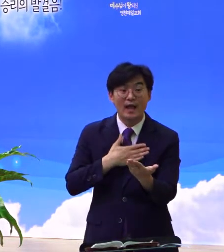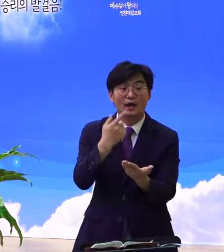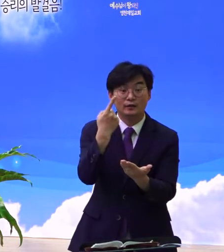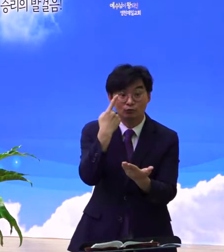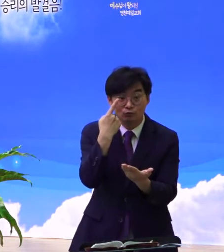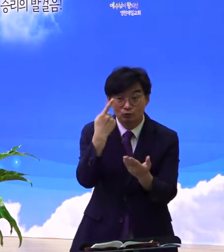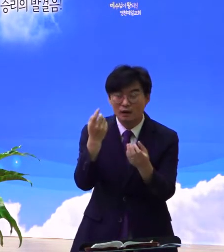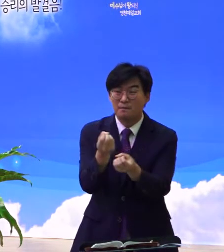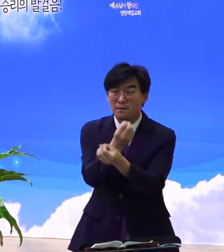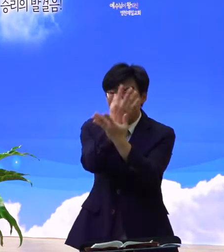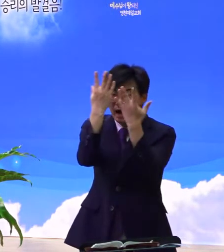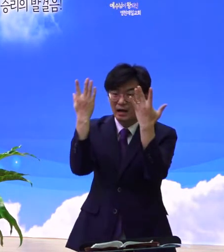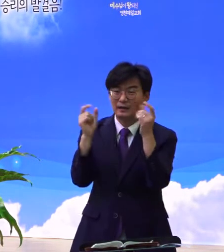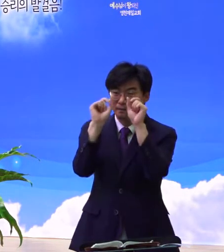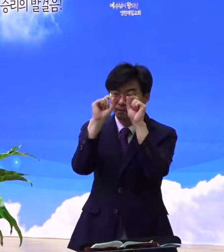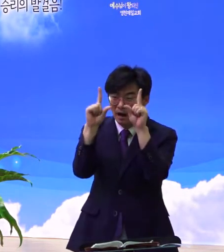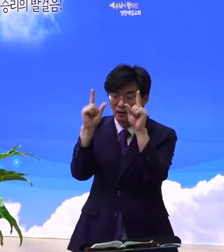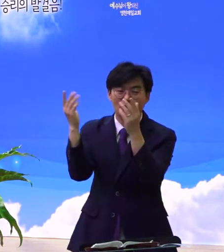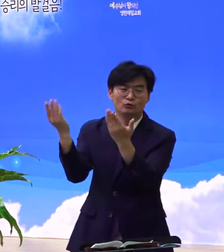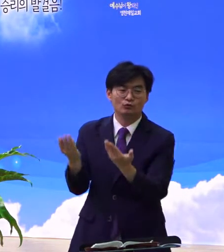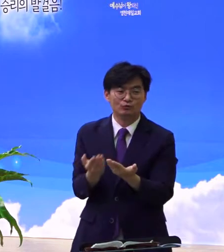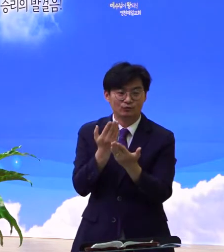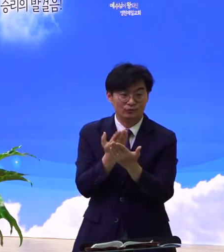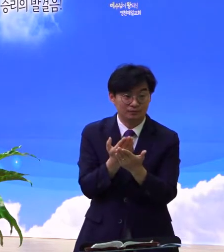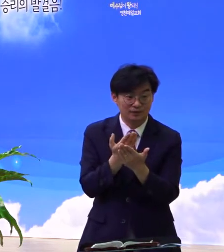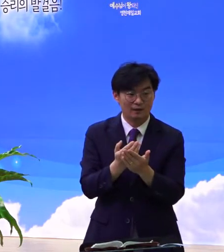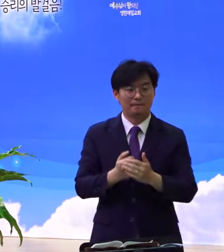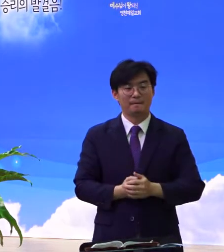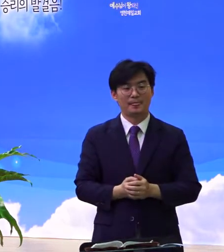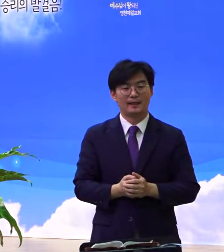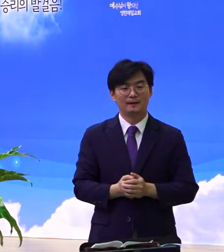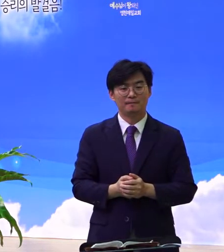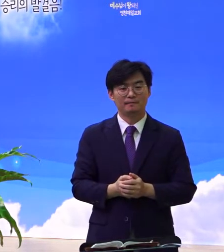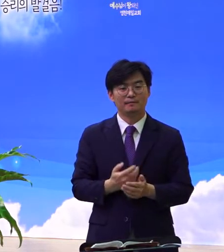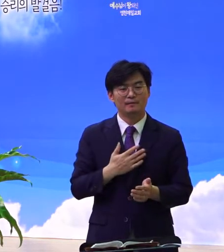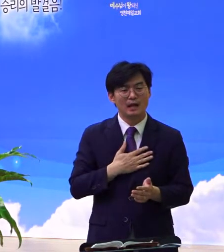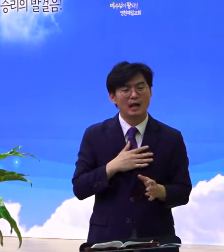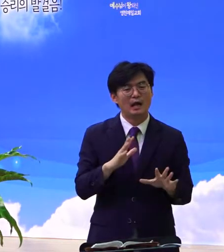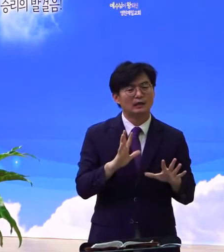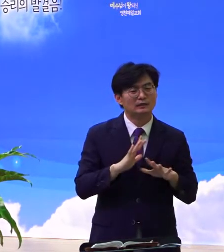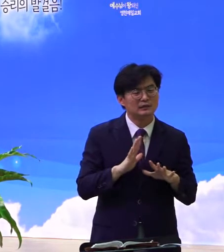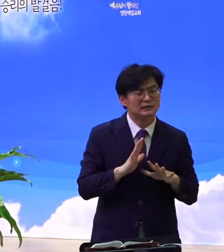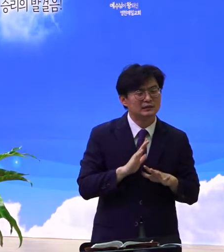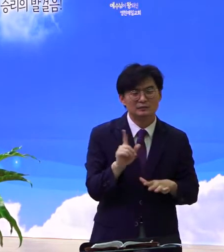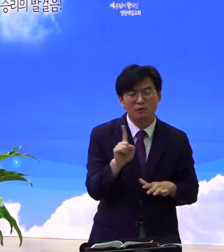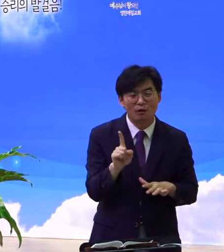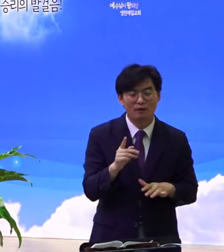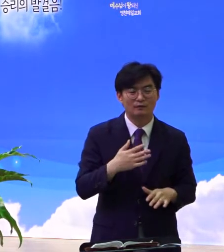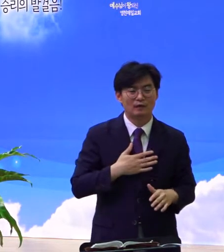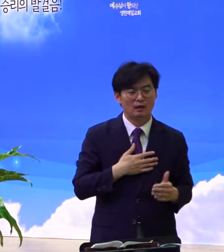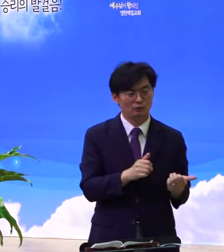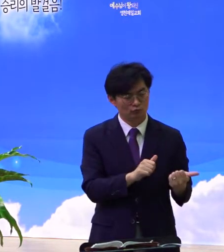밝히소서. 두렵건대 내가 사망의 잠을 잘까 합니다.